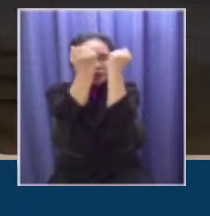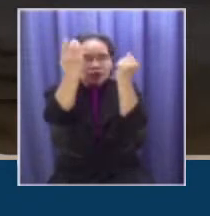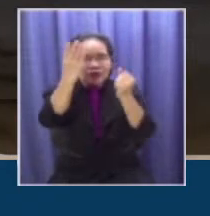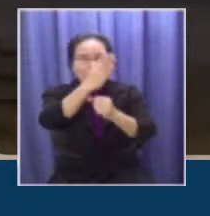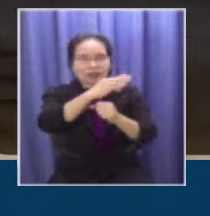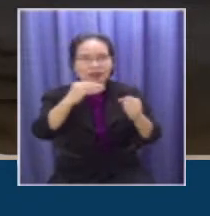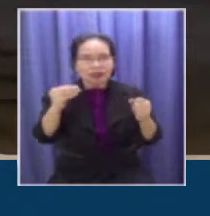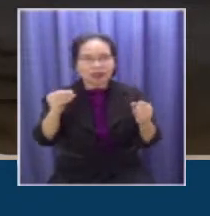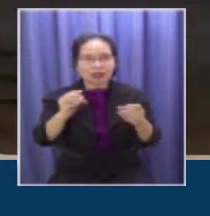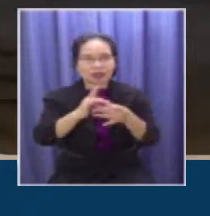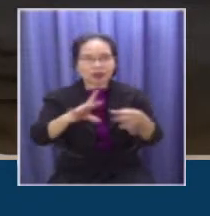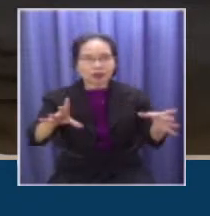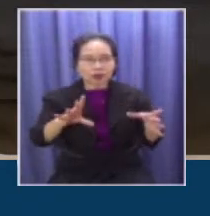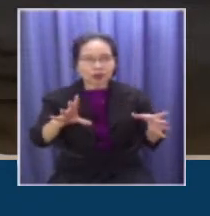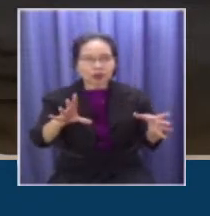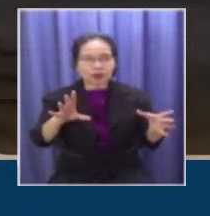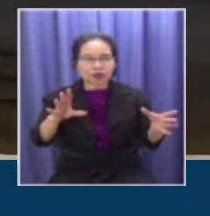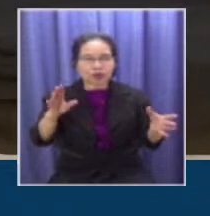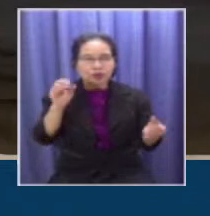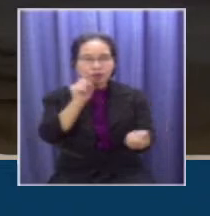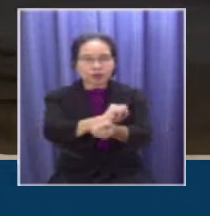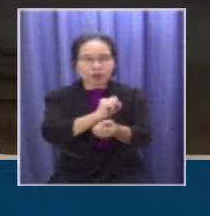asane